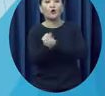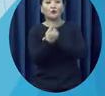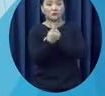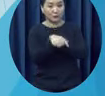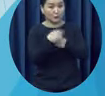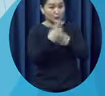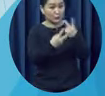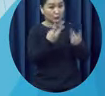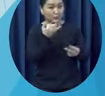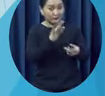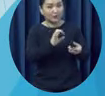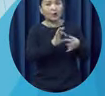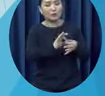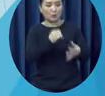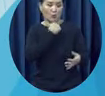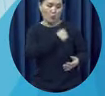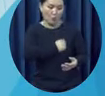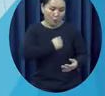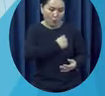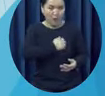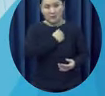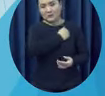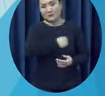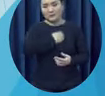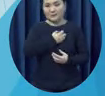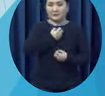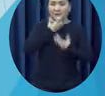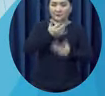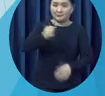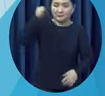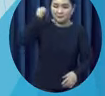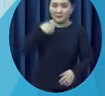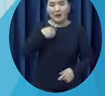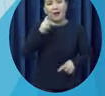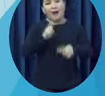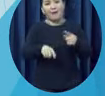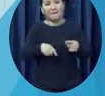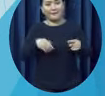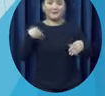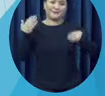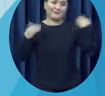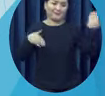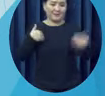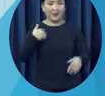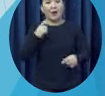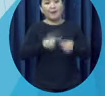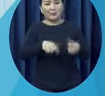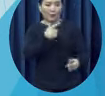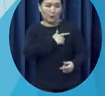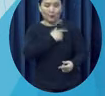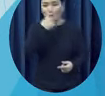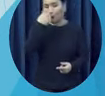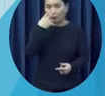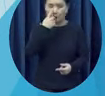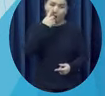явдалтай холбоотойгоор уурлах, бухимдах, төрмөгийн авирлах, эсвэл одоо амархан баярлах, амархан гомдох, уйлах,